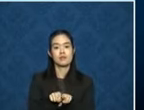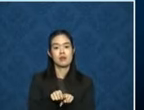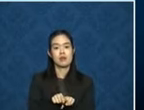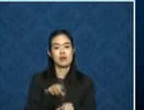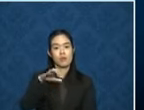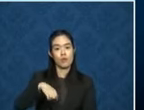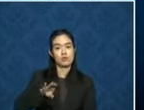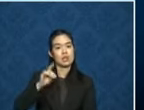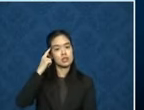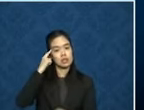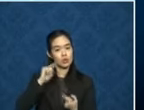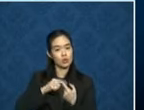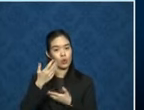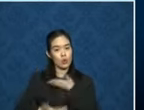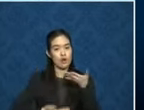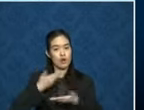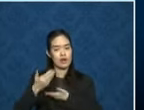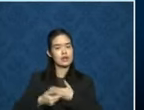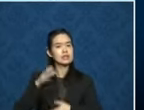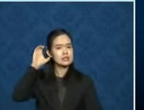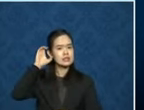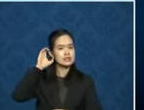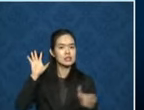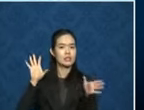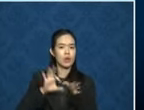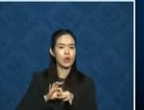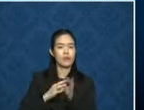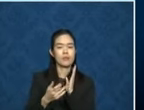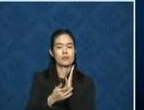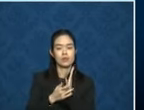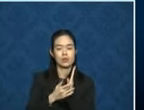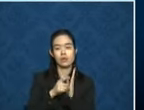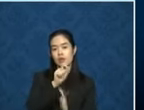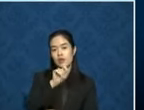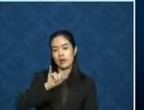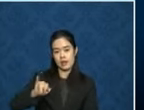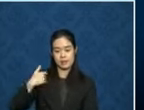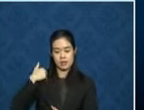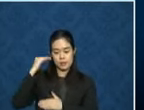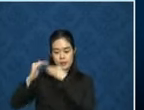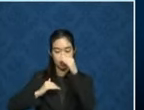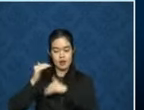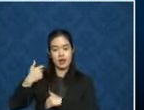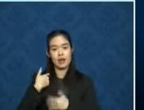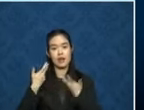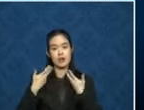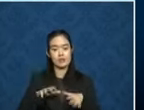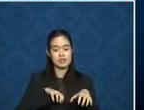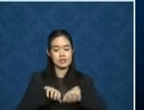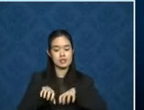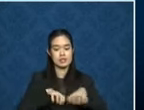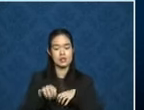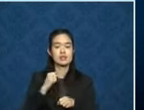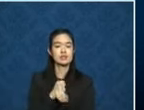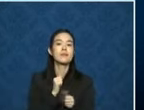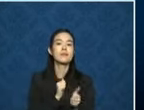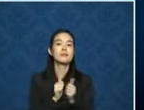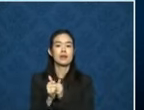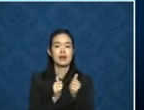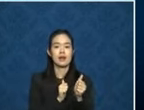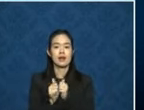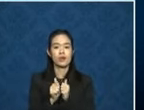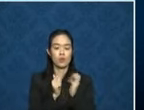ทในเชิงพาณิชย์ที่ขึ้นชื่อเรื่องเทคโนโลยีนะครับมีการพัฒนาปัญญาประดิษฐ์ของตัวเองและจัดการแข่งขันนี้ขึ้นเพื่อทดสอบระดับความฉลาดกับมนุษย์นะครับ